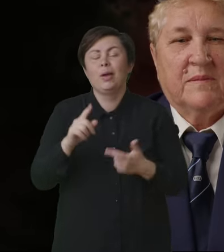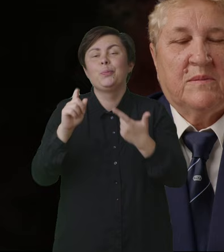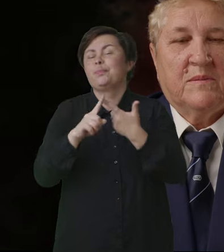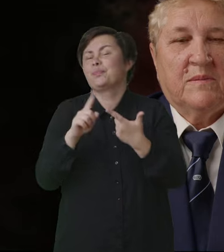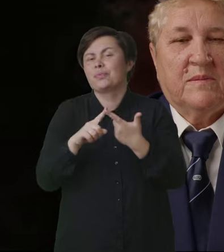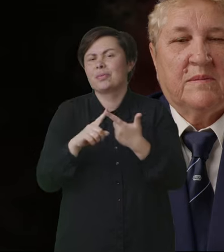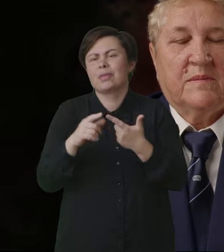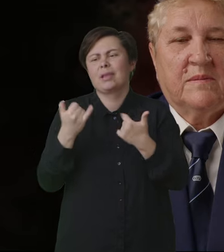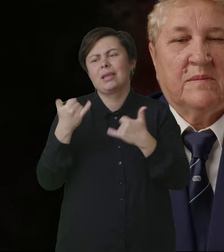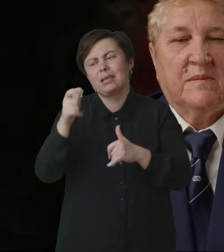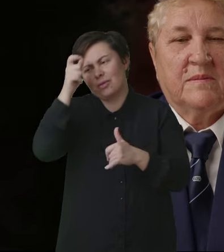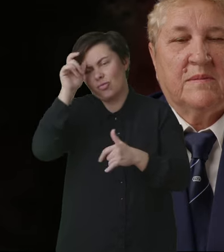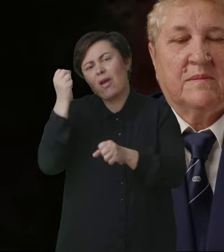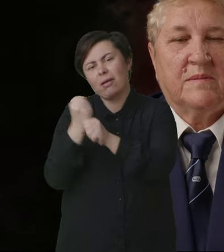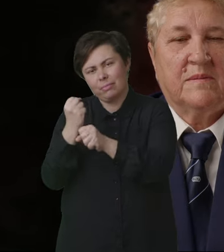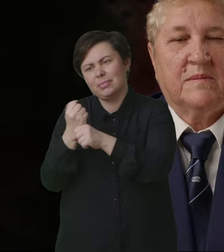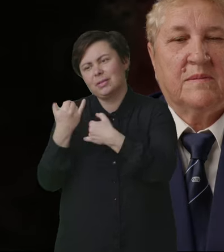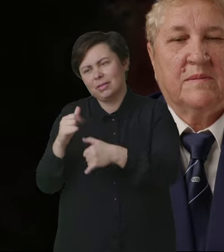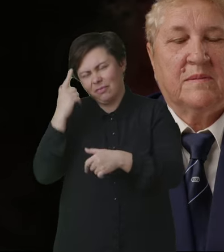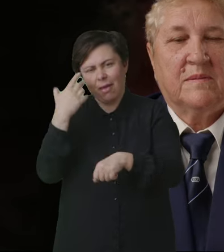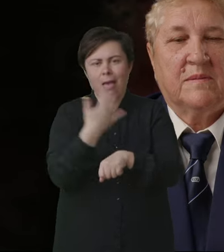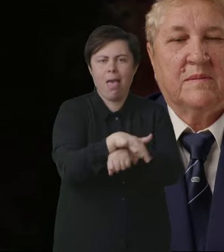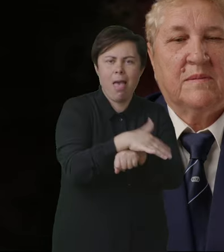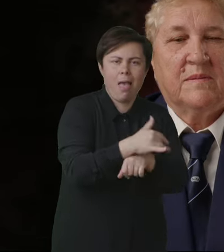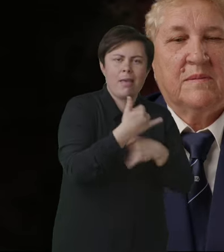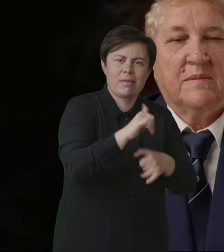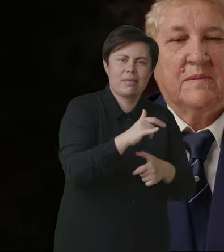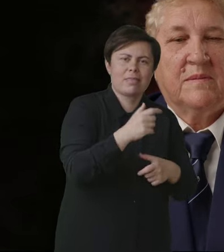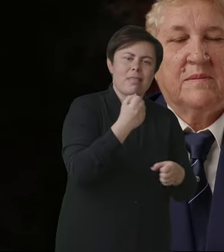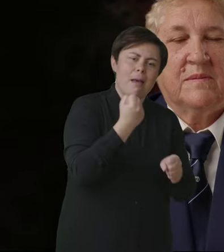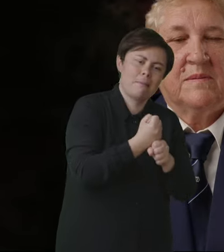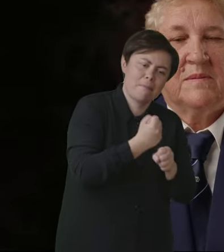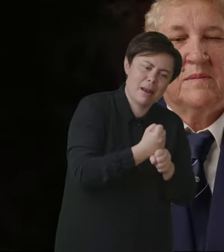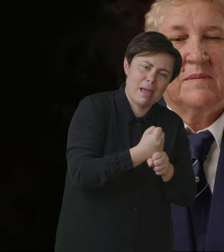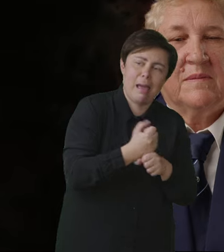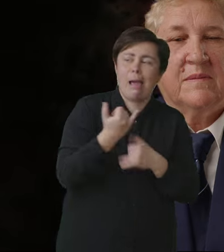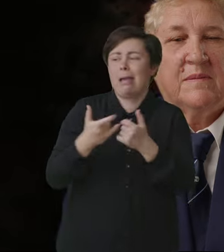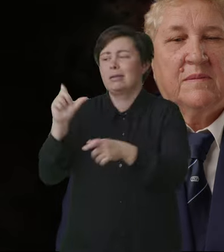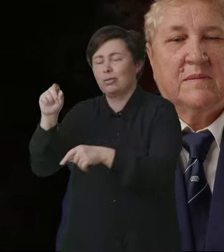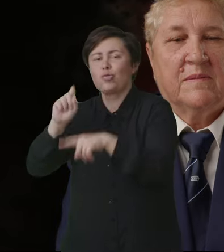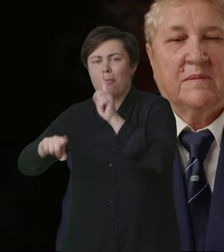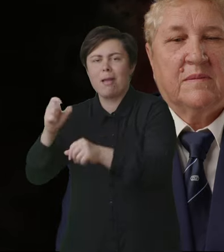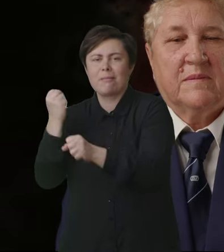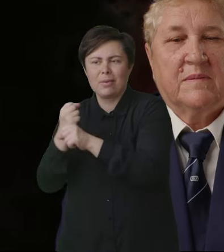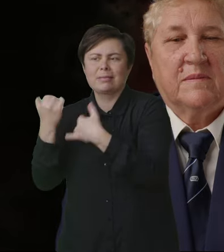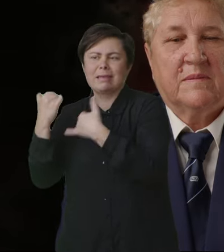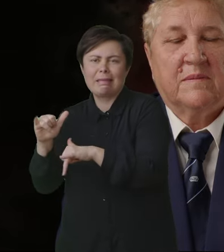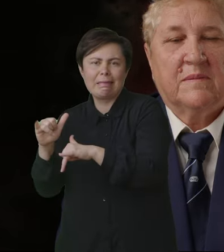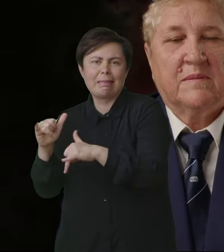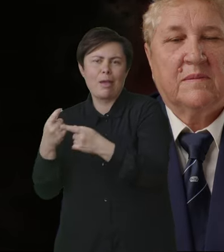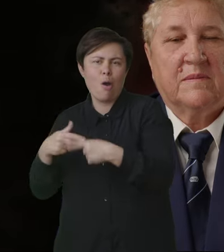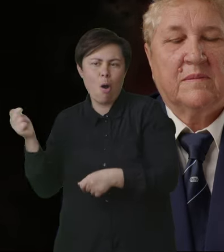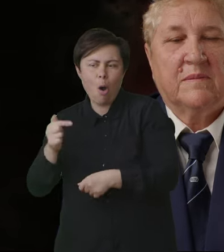jest inaczej jak człowiek pracuje, bo na emeryturze są inne czynności, a pracując są inne czynności. Więc tego bardzo,